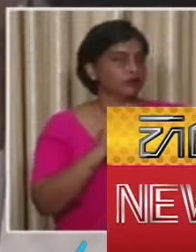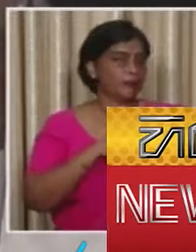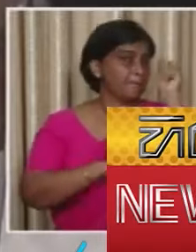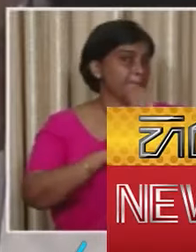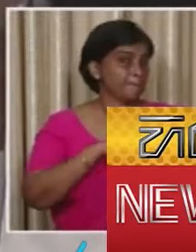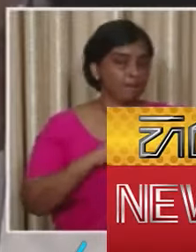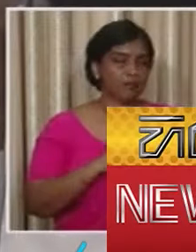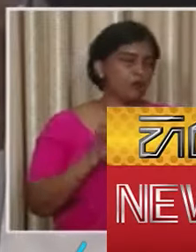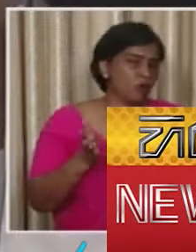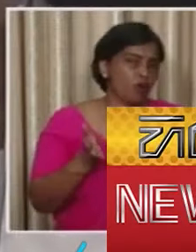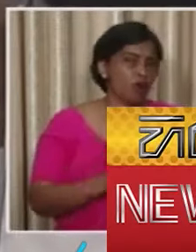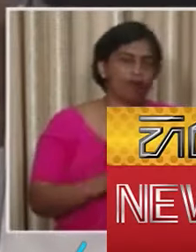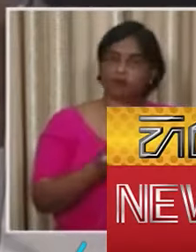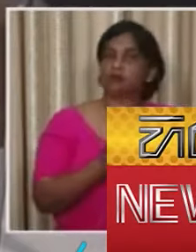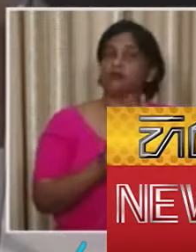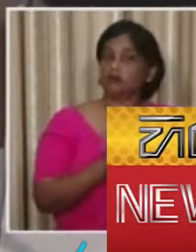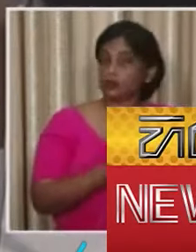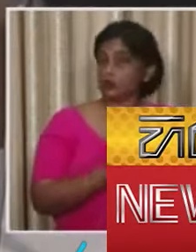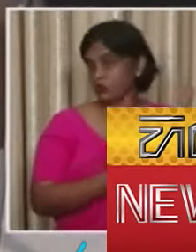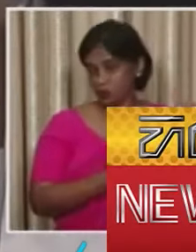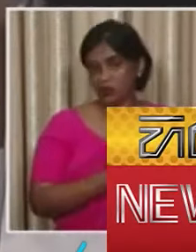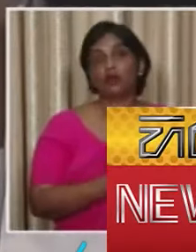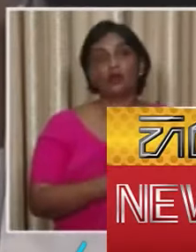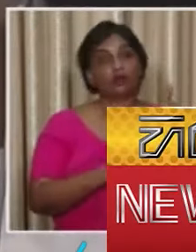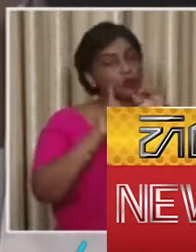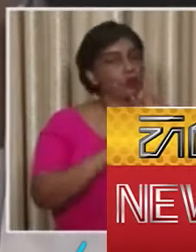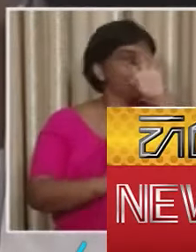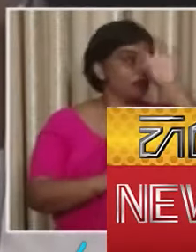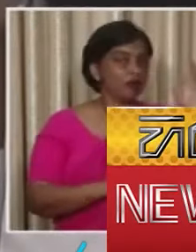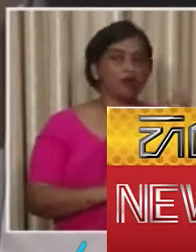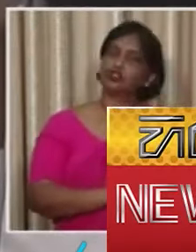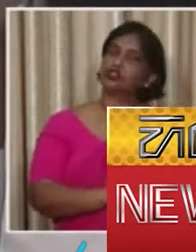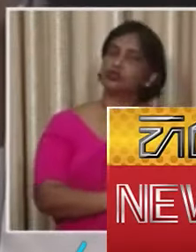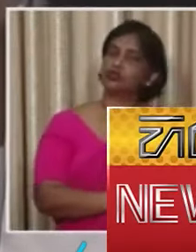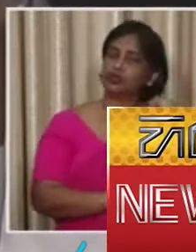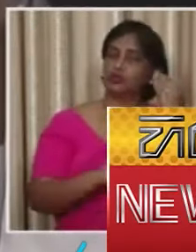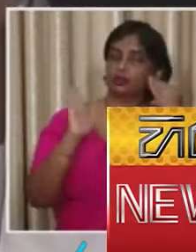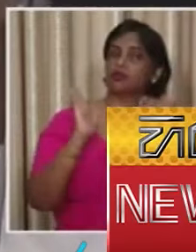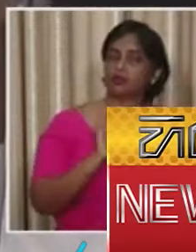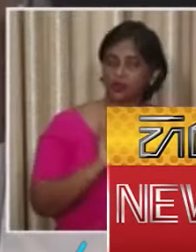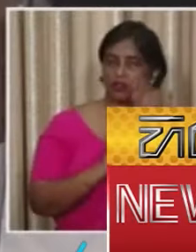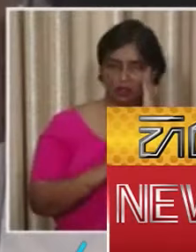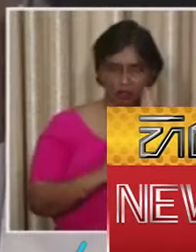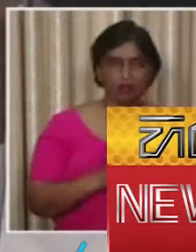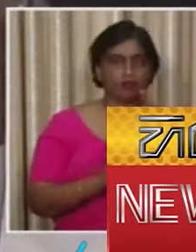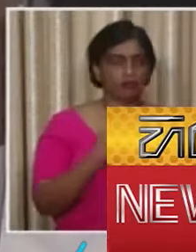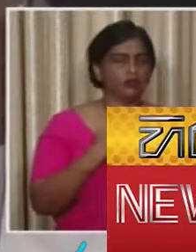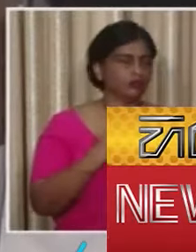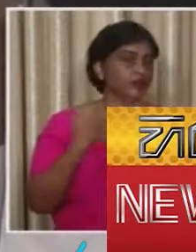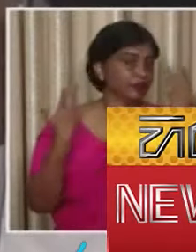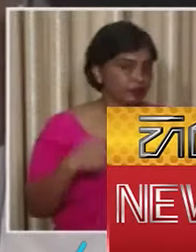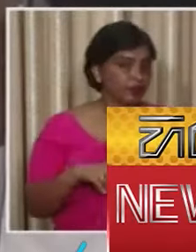සැලැස්ම කවරක්ද කියා තීරණය කරන්නේ ඔවුන්. ඒ රටවල ආර්ථික ශක්තිය පිළිබඳව ස්වාධීන තක්සේරුකෙන්